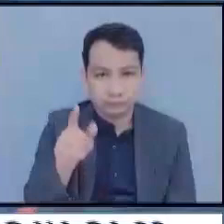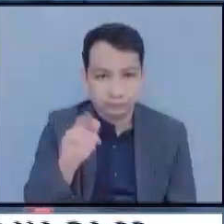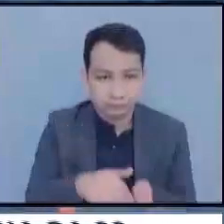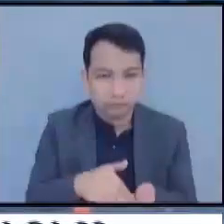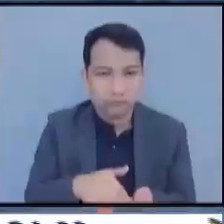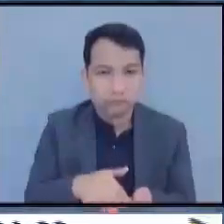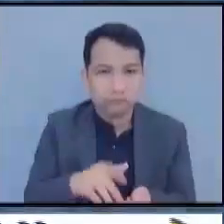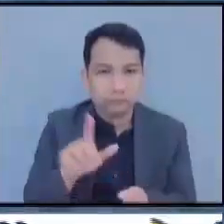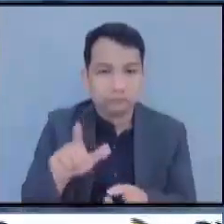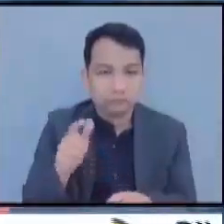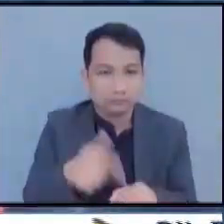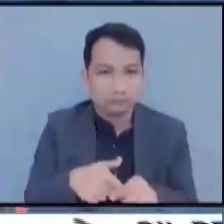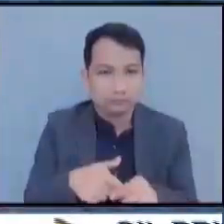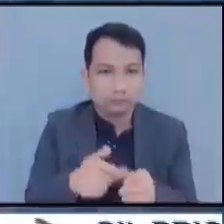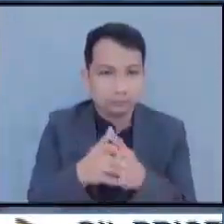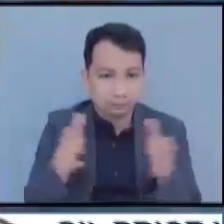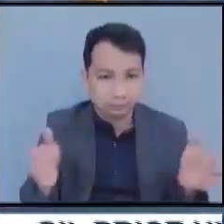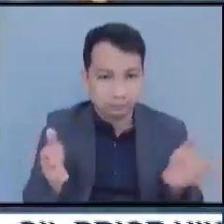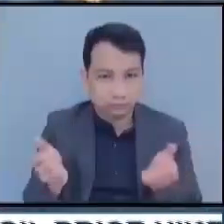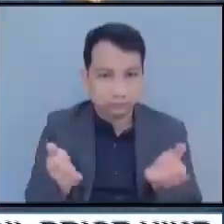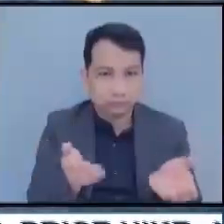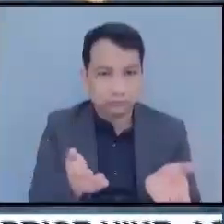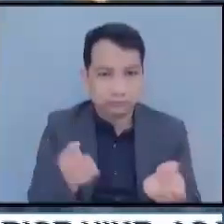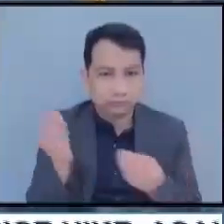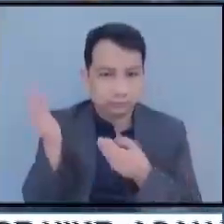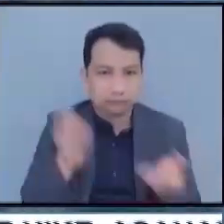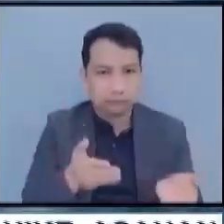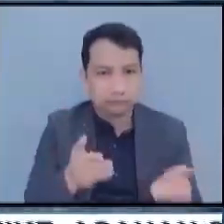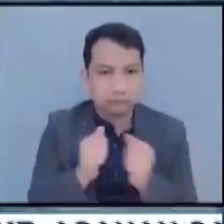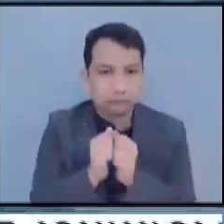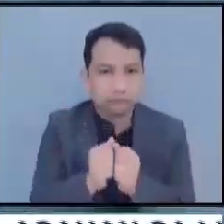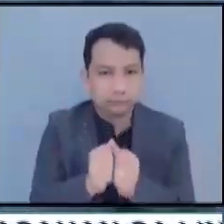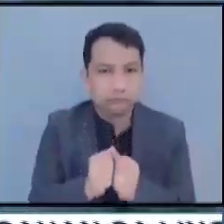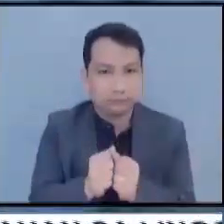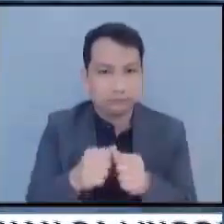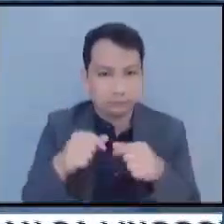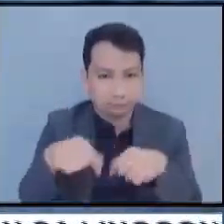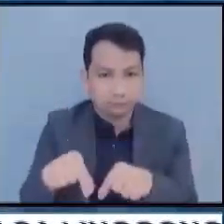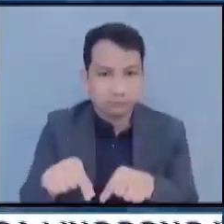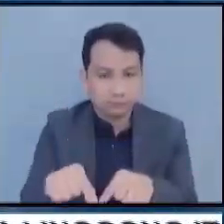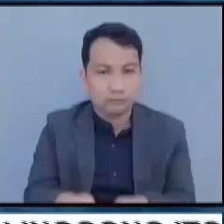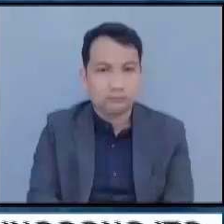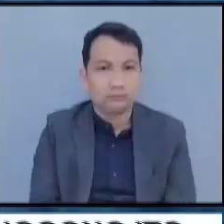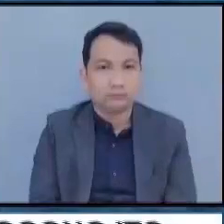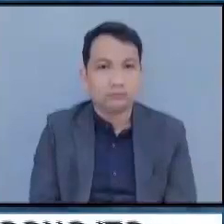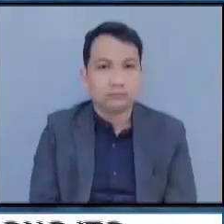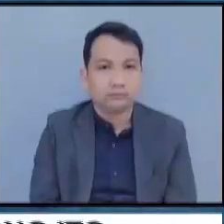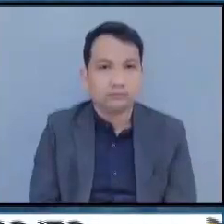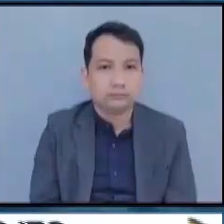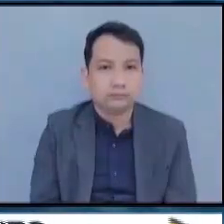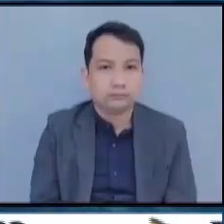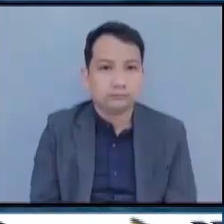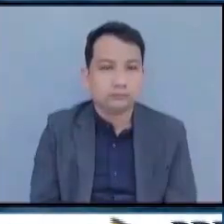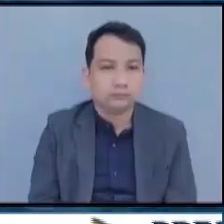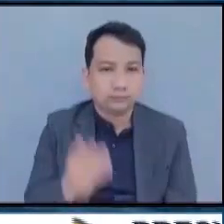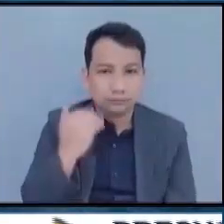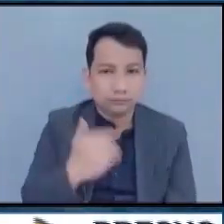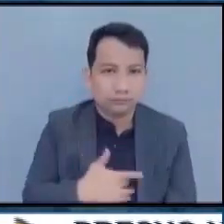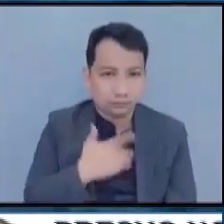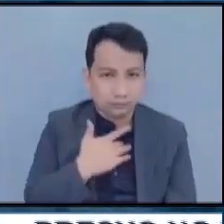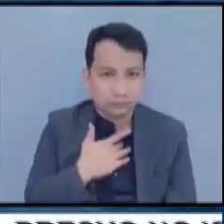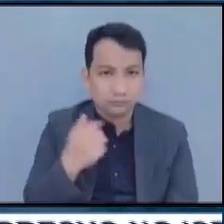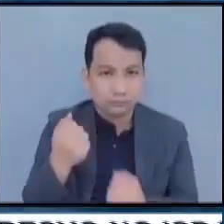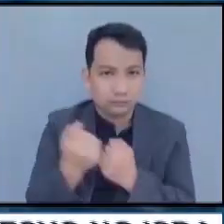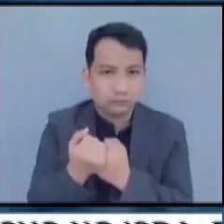boats o malalaking bangka na bigyan kabilang na dito ang mga grocery. Ayon sa mga mangingisda, dahil dito ramdam nila ang suporta